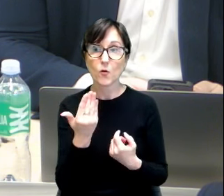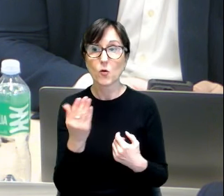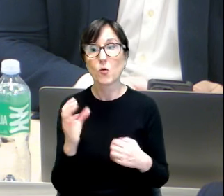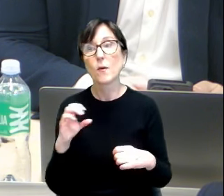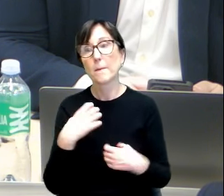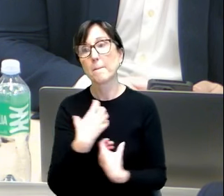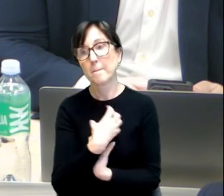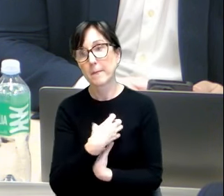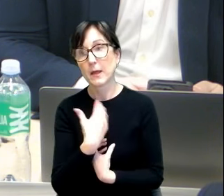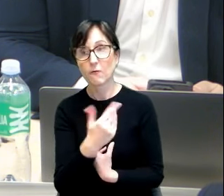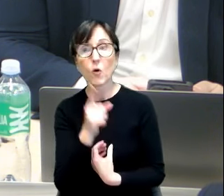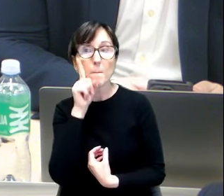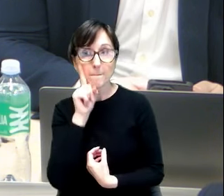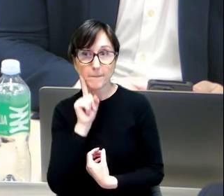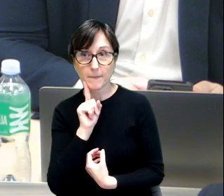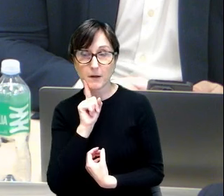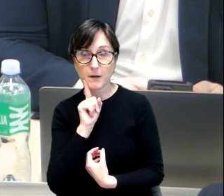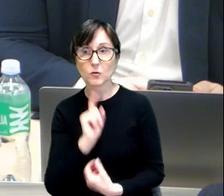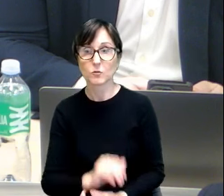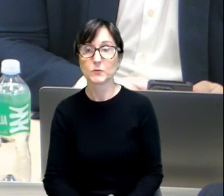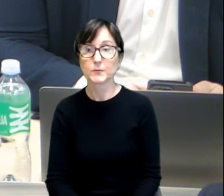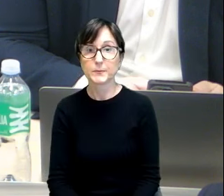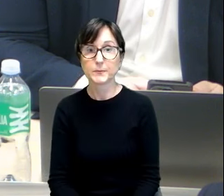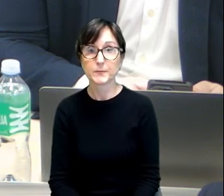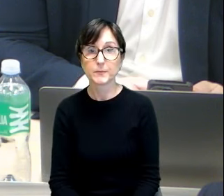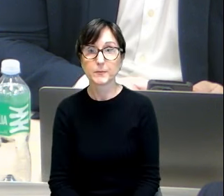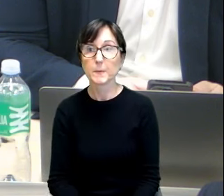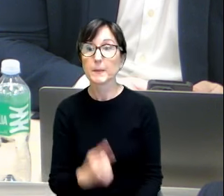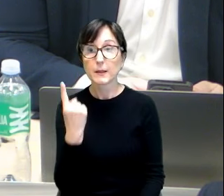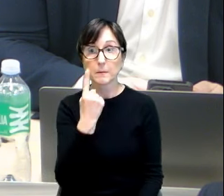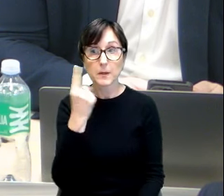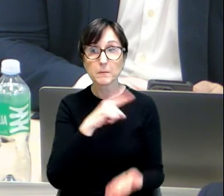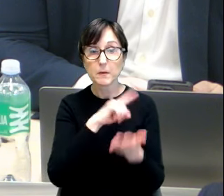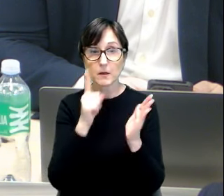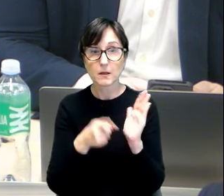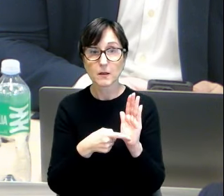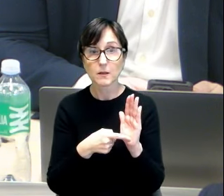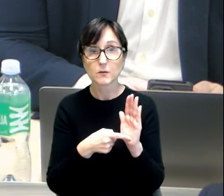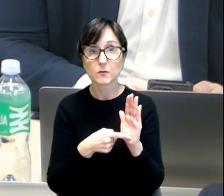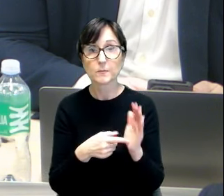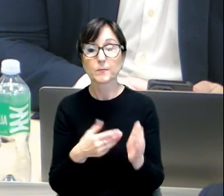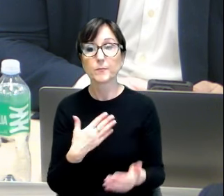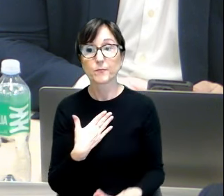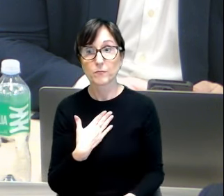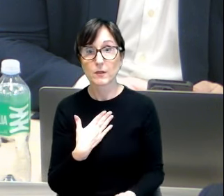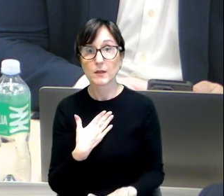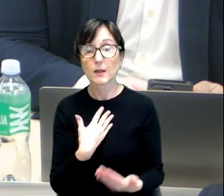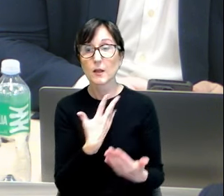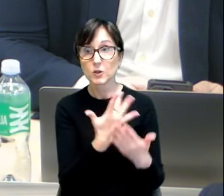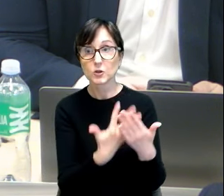tai kas uždavinėsit ne nekreipkit dėmesio pirmas klausimas yra mano iš sąrašo numeris penkimer adresuotas